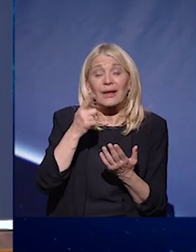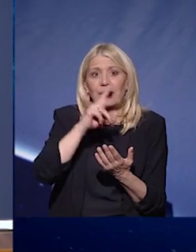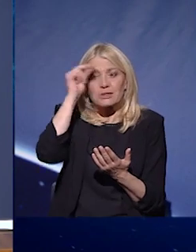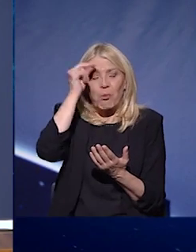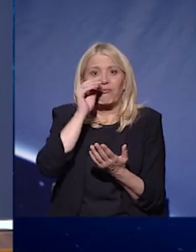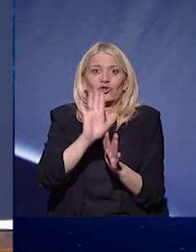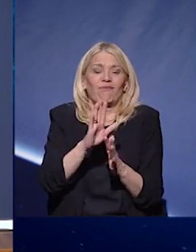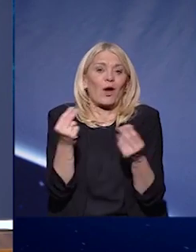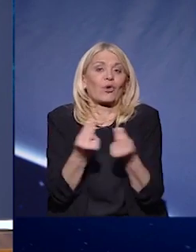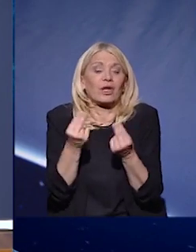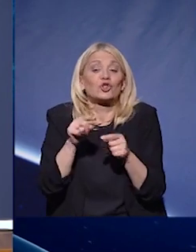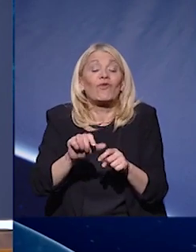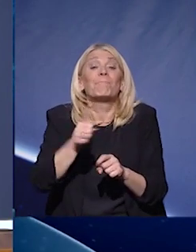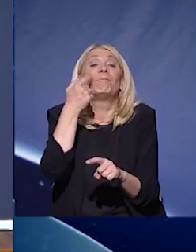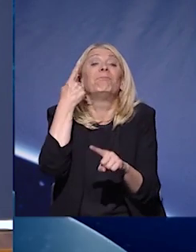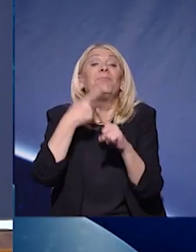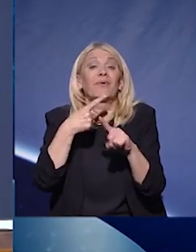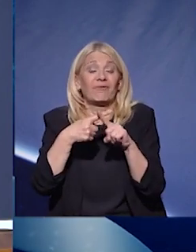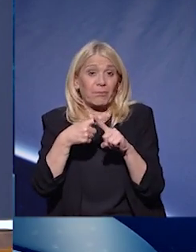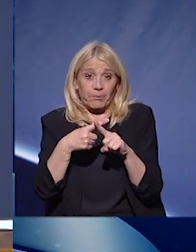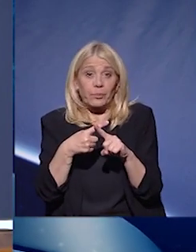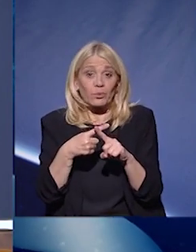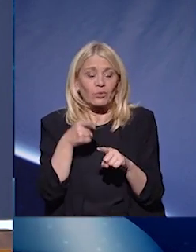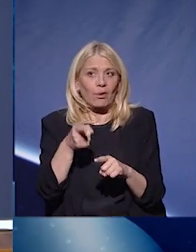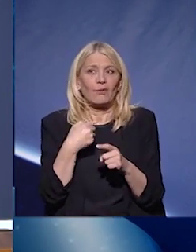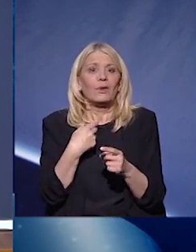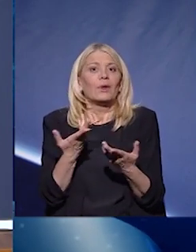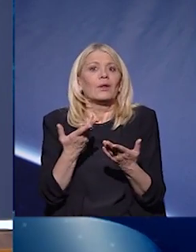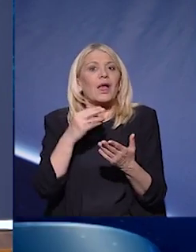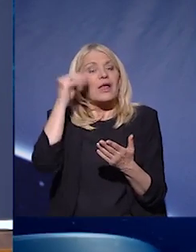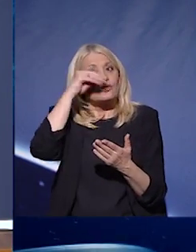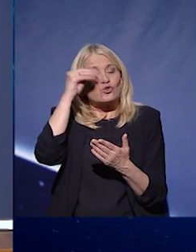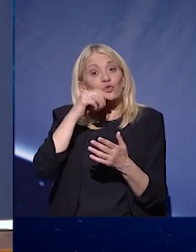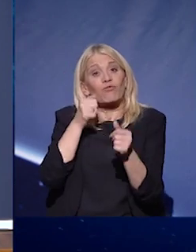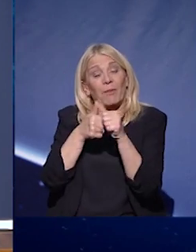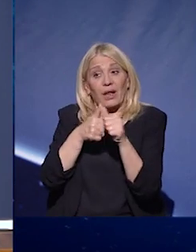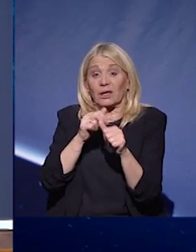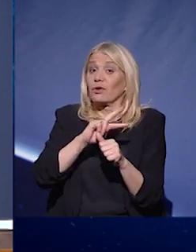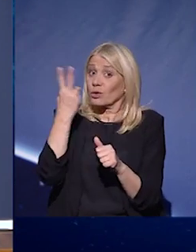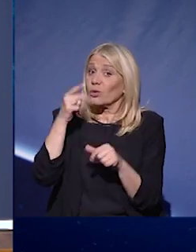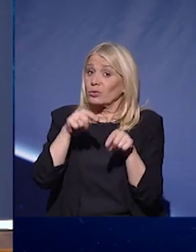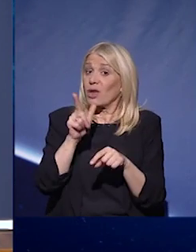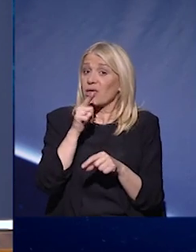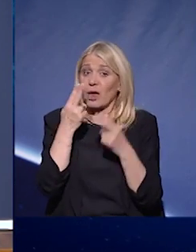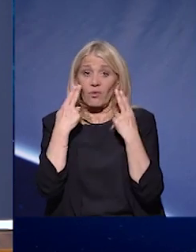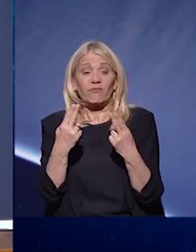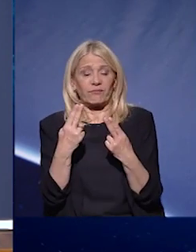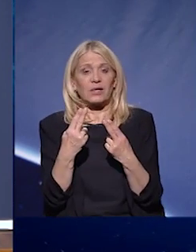ovako nešto, ali ovo je prvi put. Ovo jednostavno pratit ćemo iskustva i drugih, jer je to jako